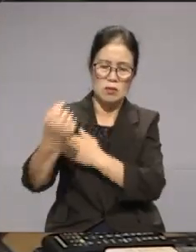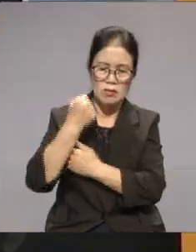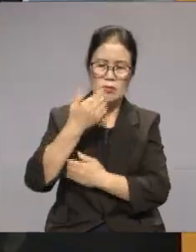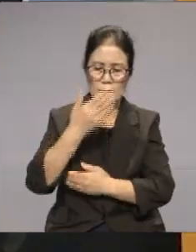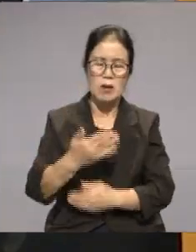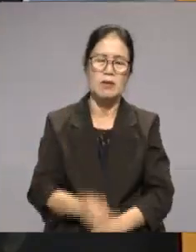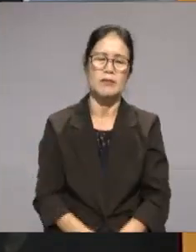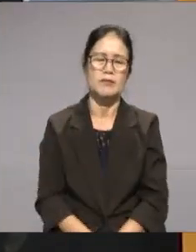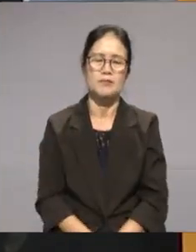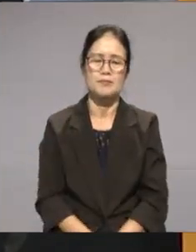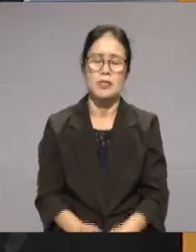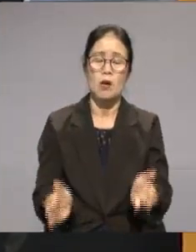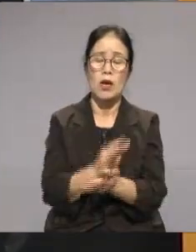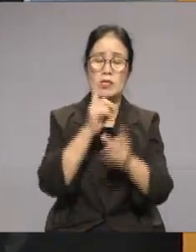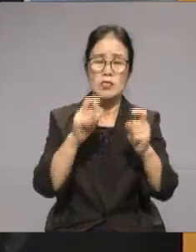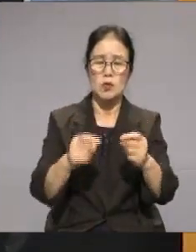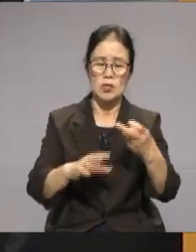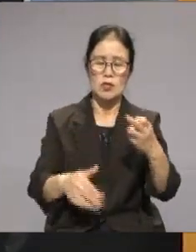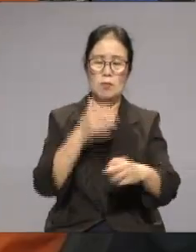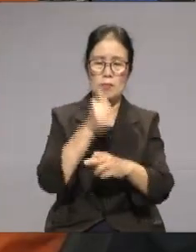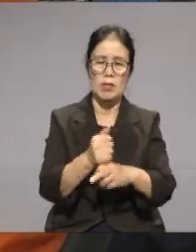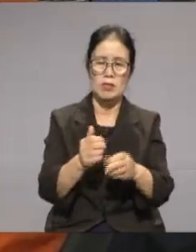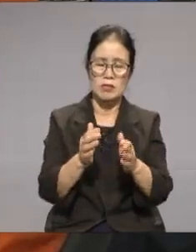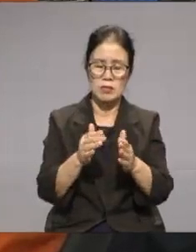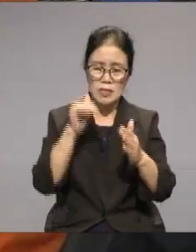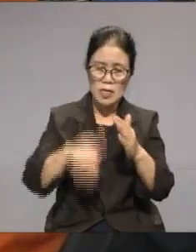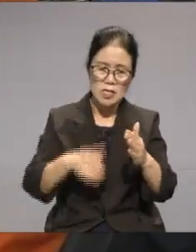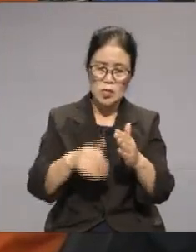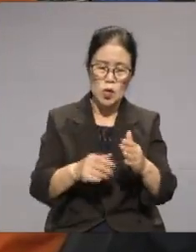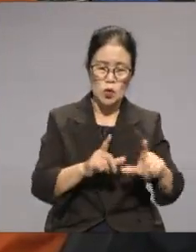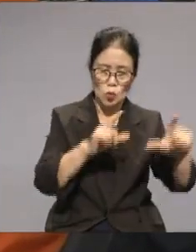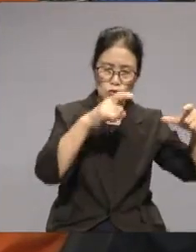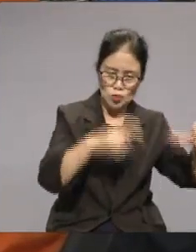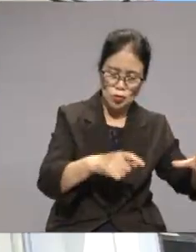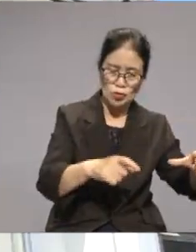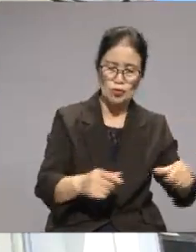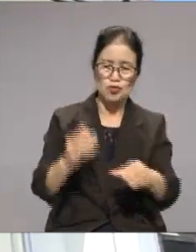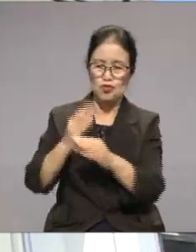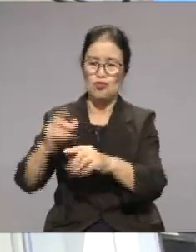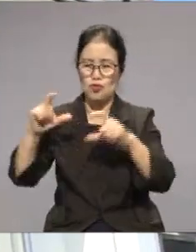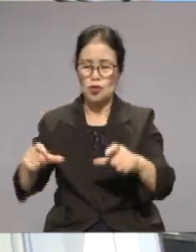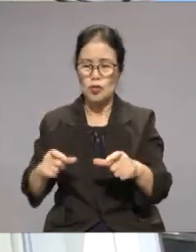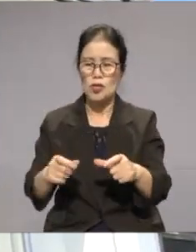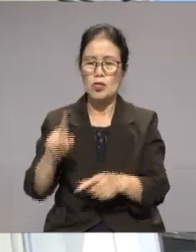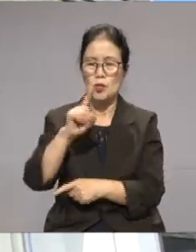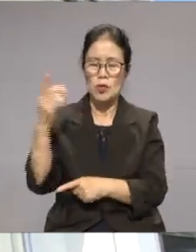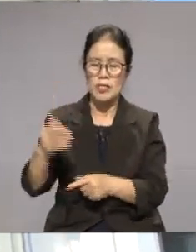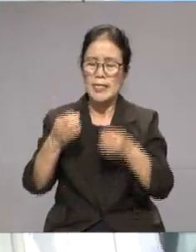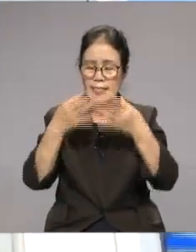있다고 생각합니다. 화성시는 올 연말 착공하는 동부권 소방서에 이어 중부권에도 소방서 신설을 요청하는